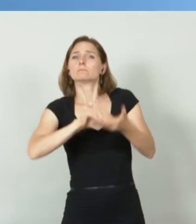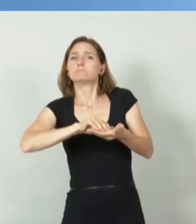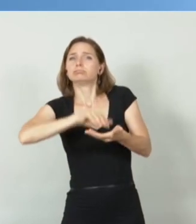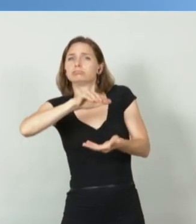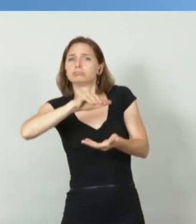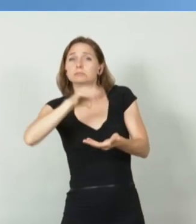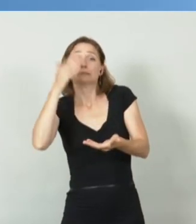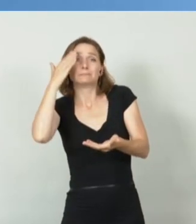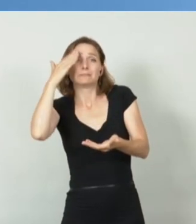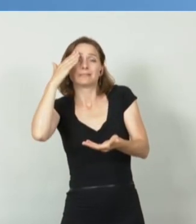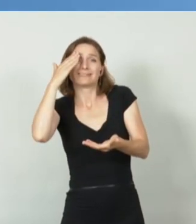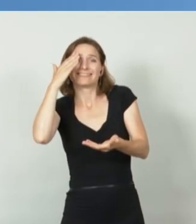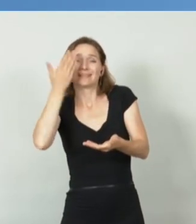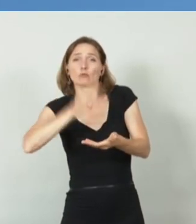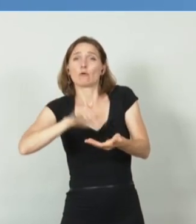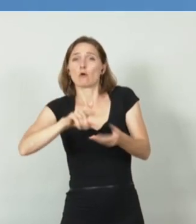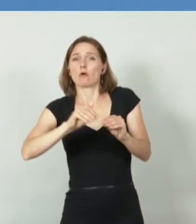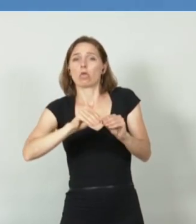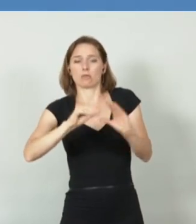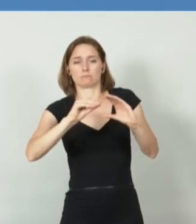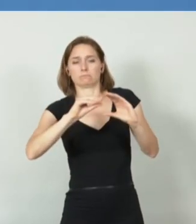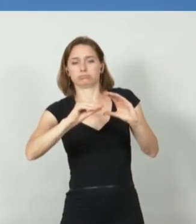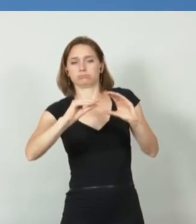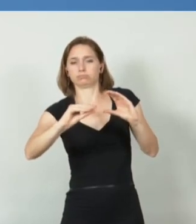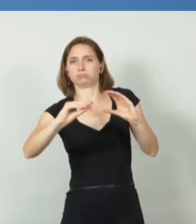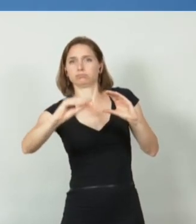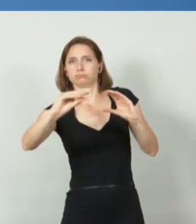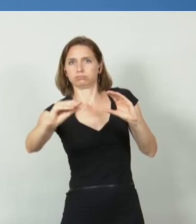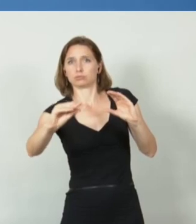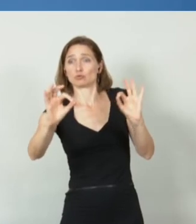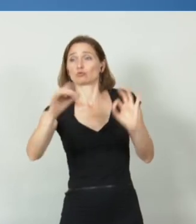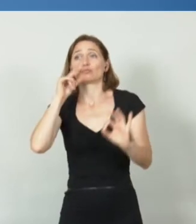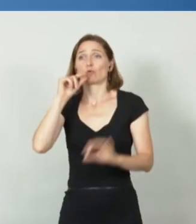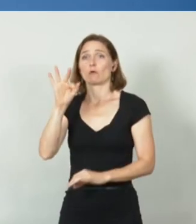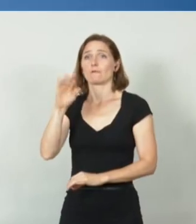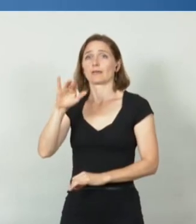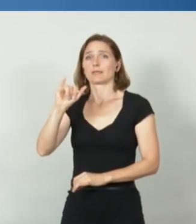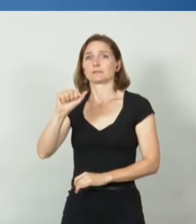que vous souhaitez étaler sur plusieurs années comme nous a annoncé monsieur Cristo